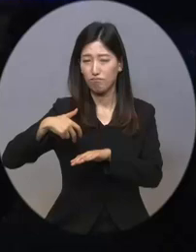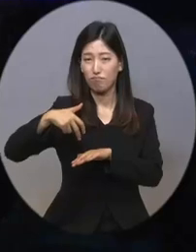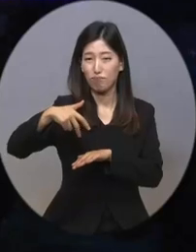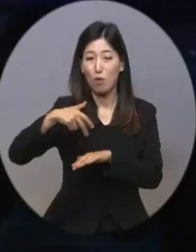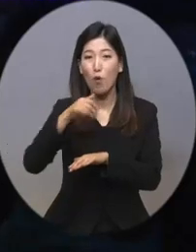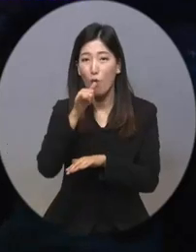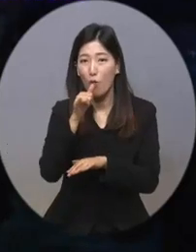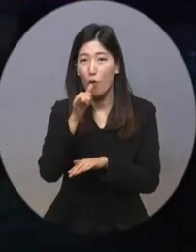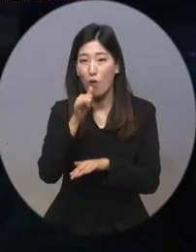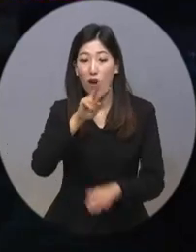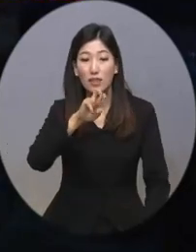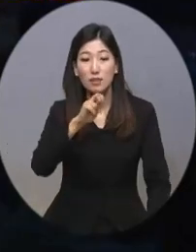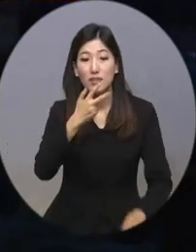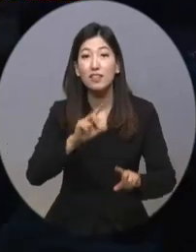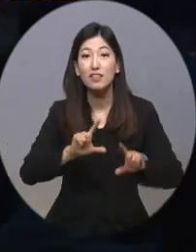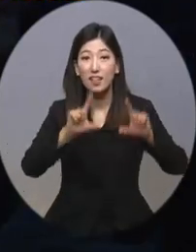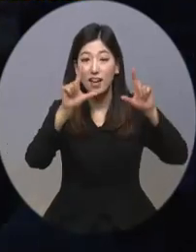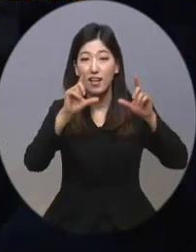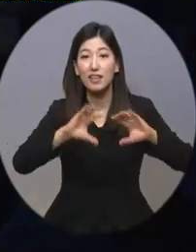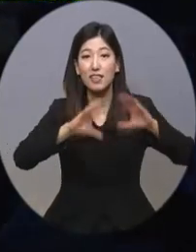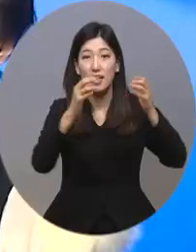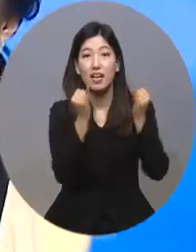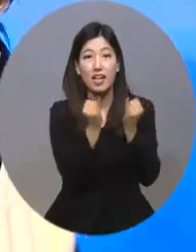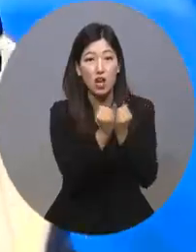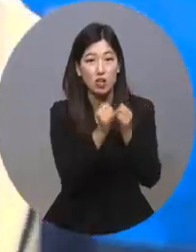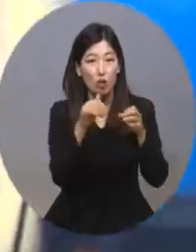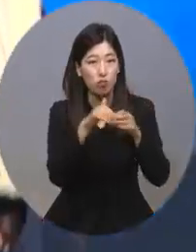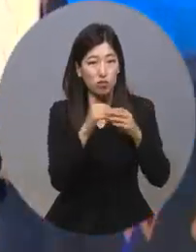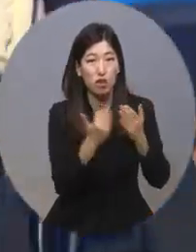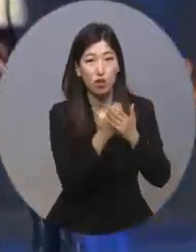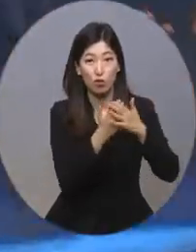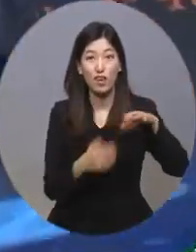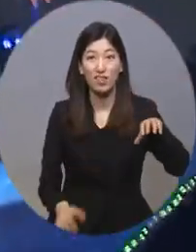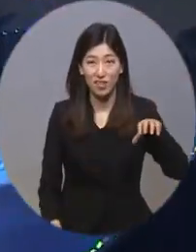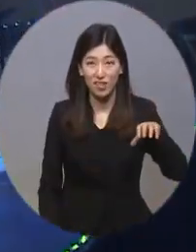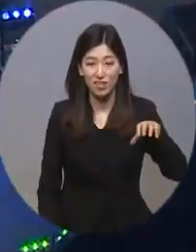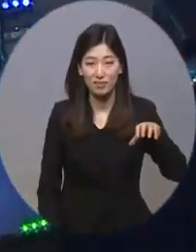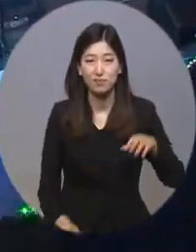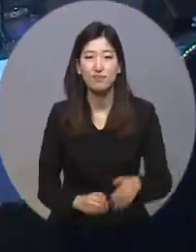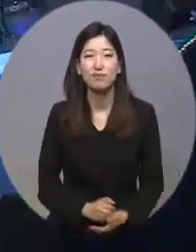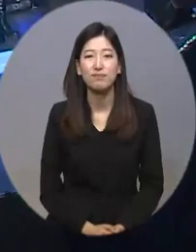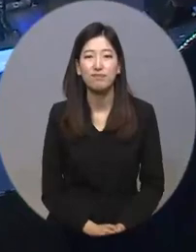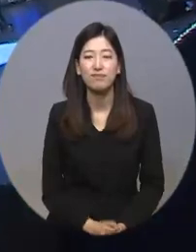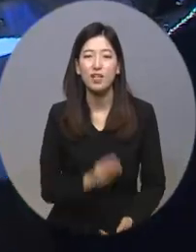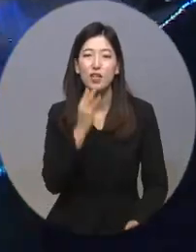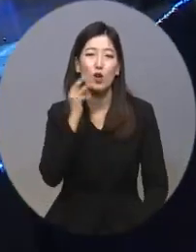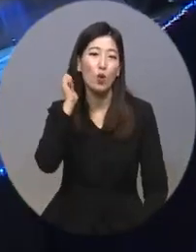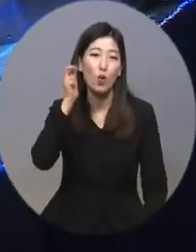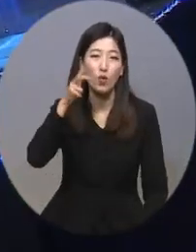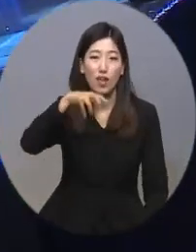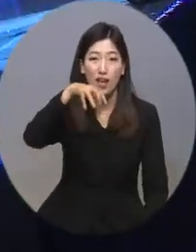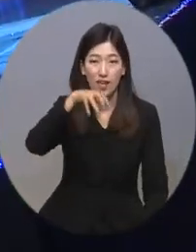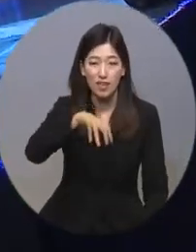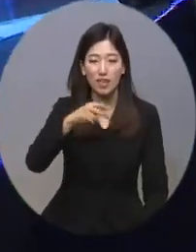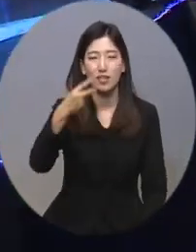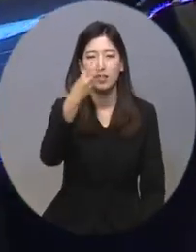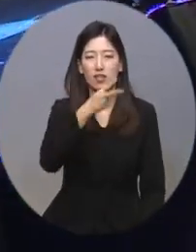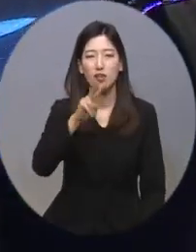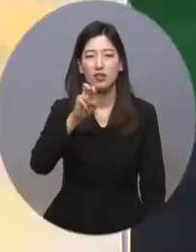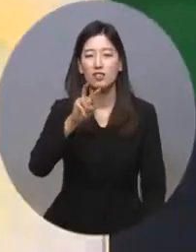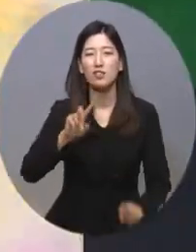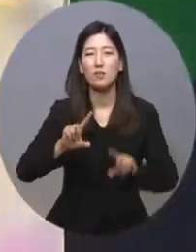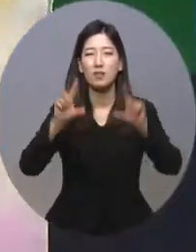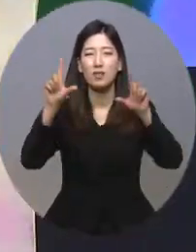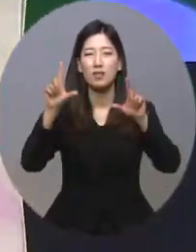27일 3개 여성부 나 예술 진흥 이는 더케이 서울호텔 그랜드볼룸에서 2022 wpa 갈라